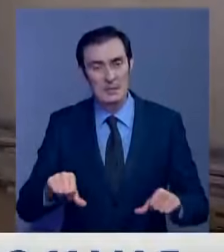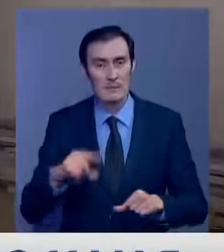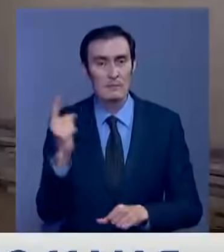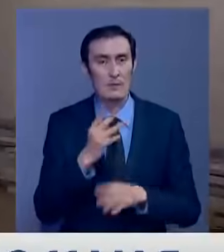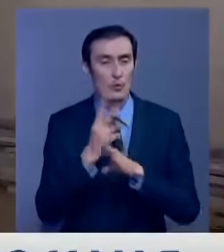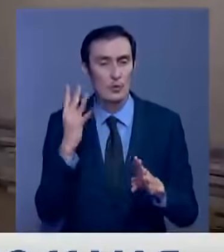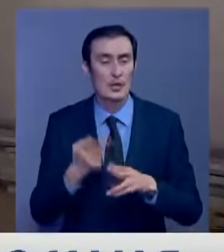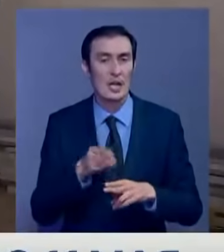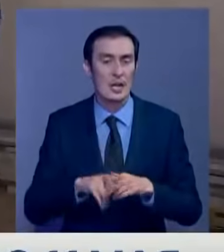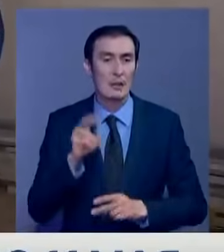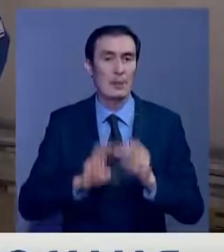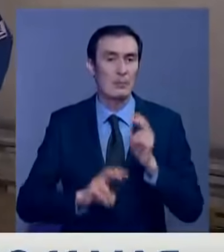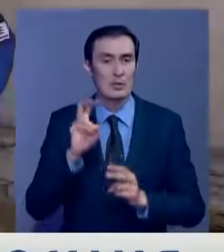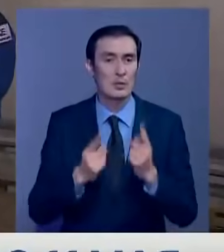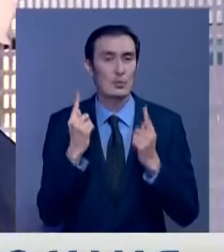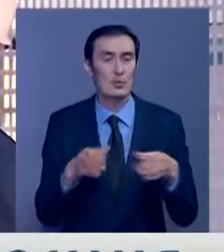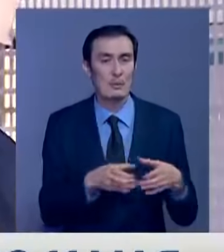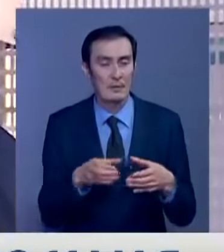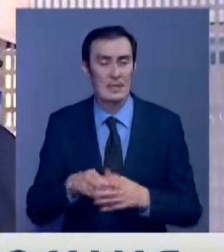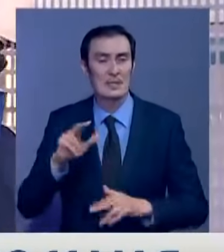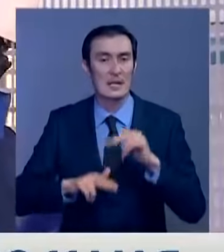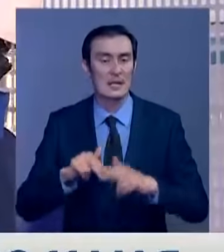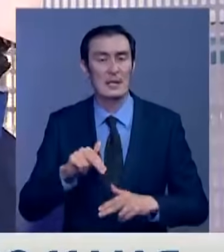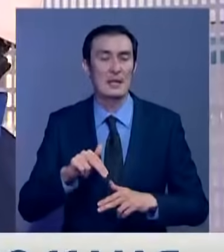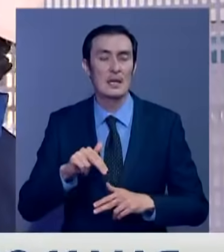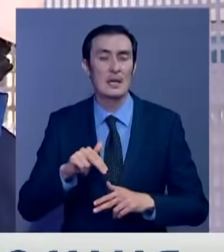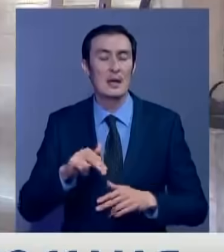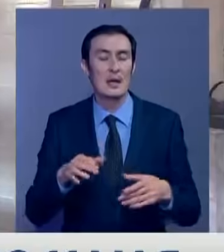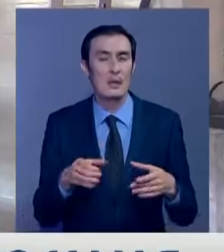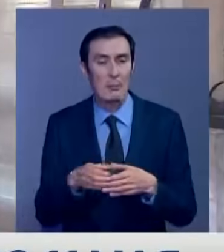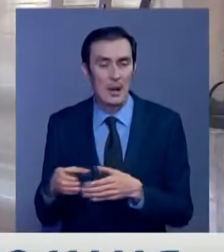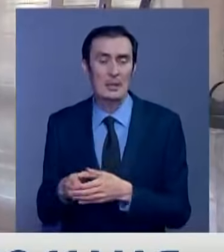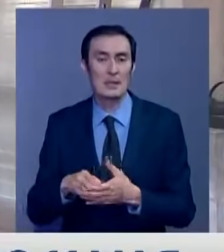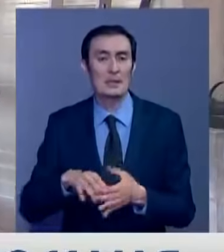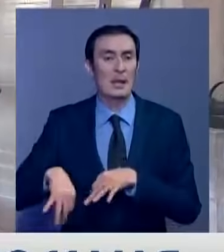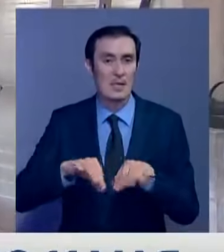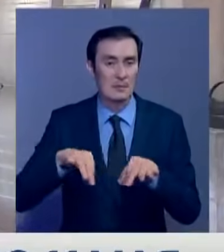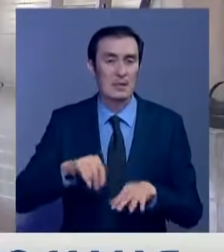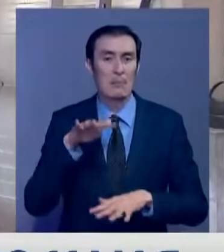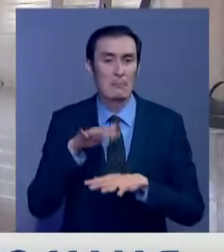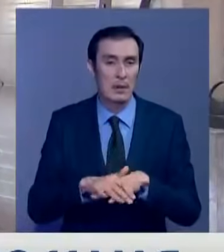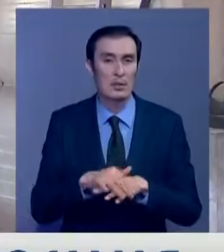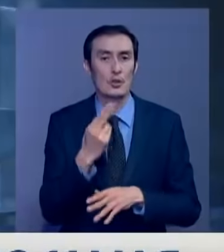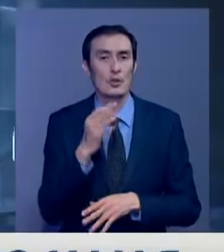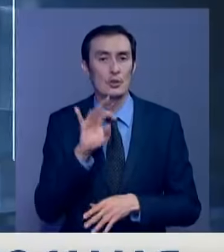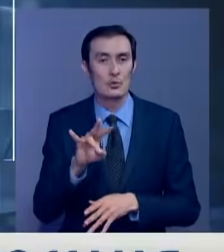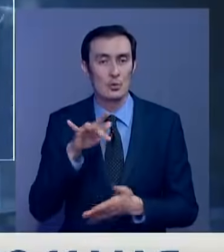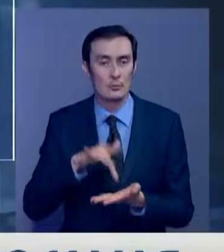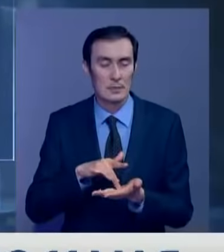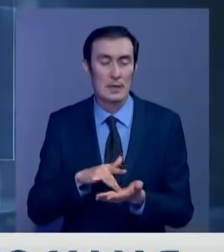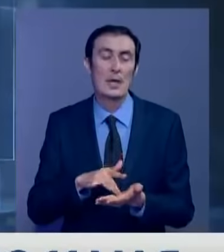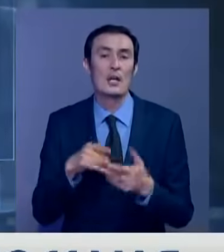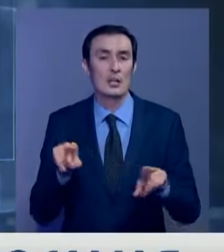первую очередь это будут промышленные предприятия, строительные и дорожно-строительные, транспортные компании, банки и ЦОНы. Но при